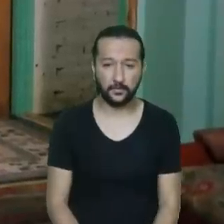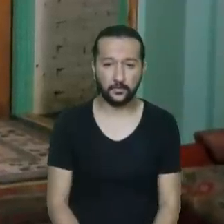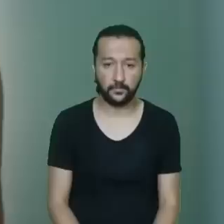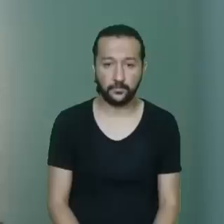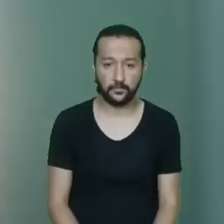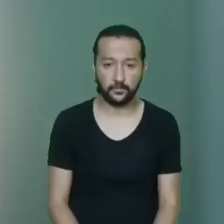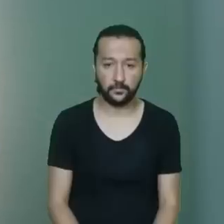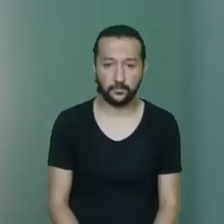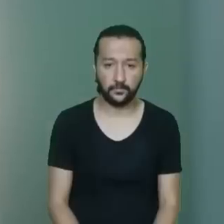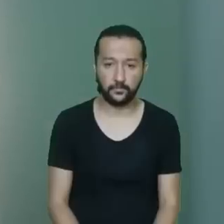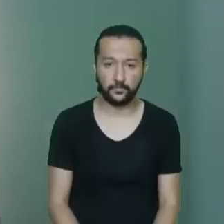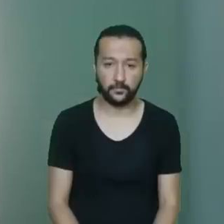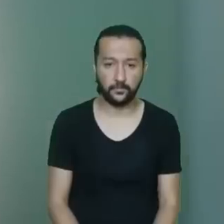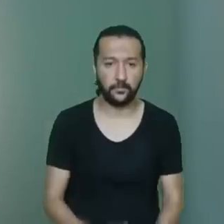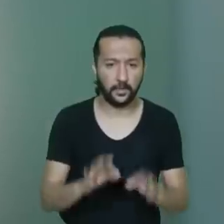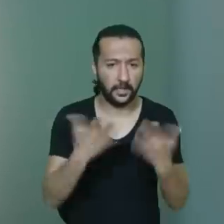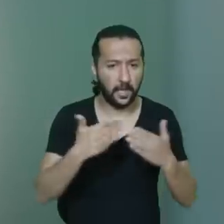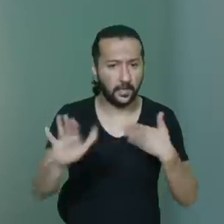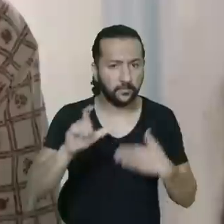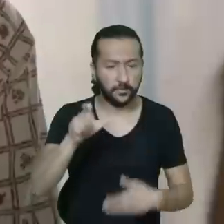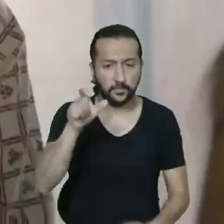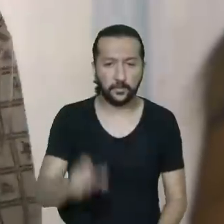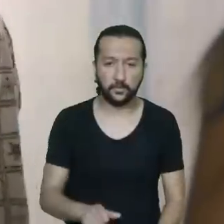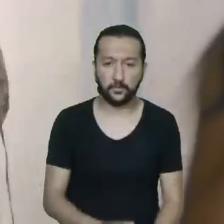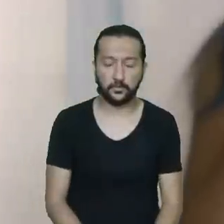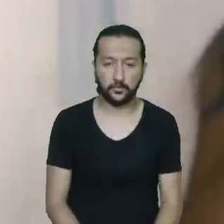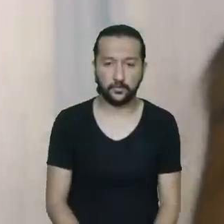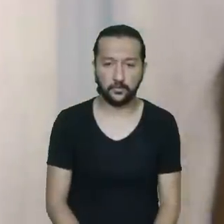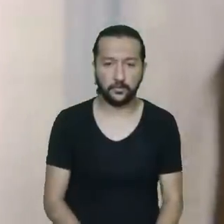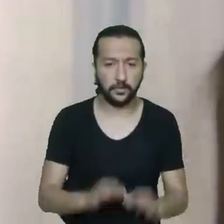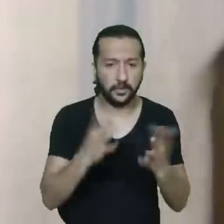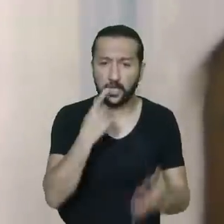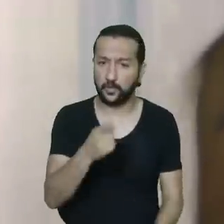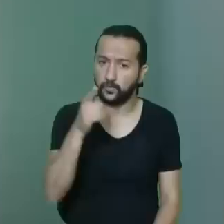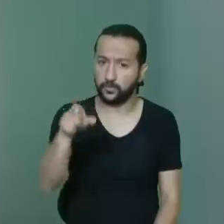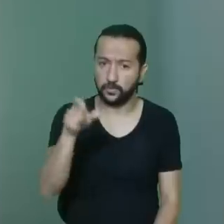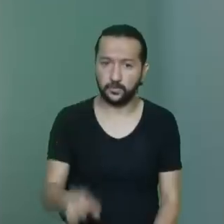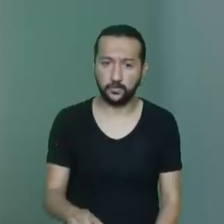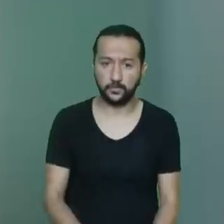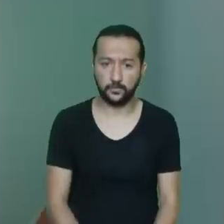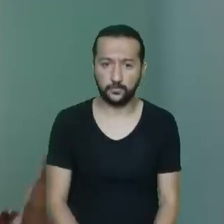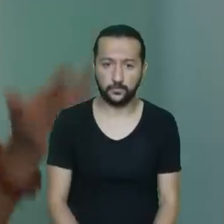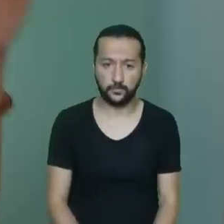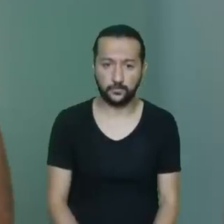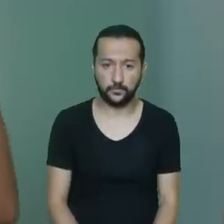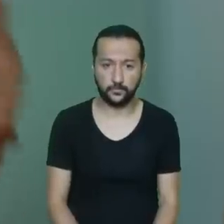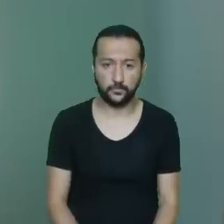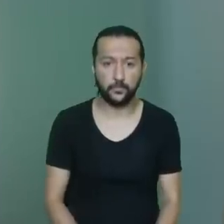Hüseyin Sibel'in etrafında geziniyor. Ne ayrılması Cemal? Ne diyorsun sen ya?